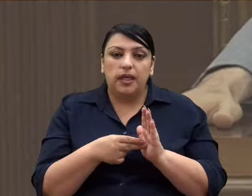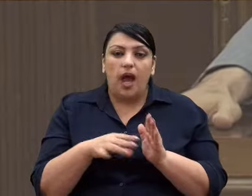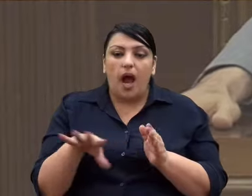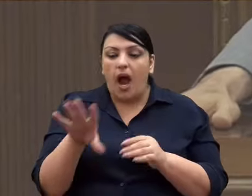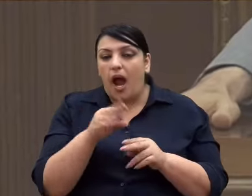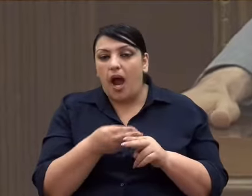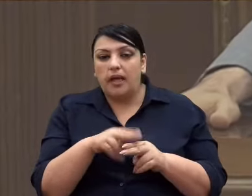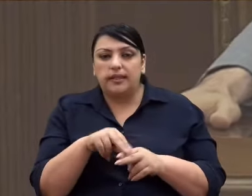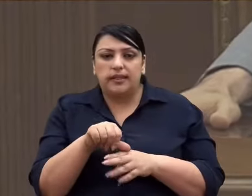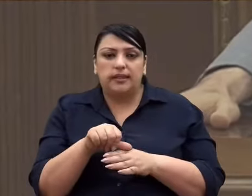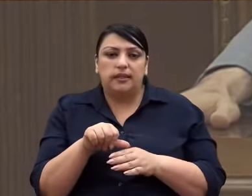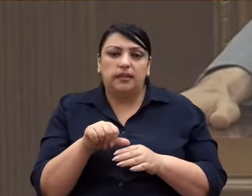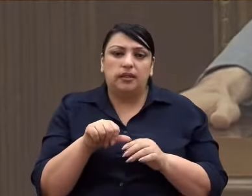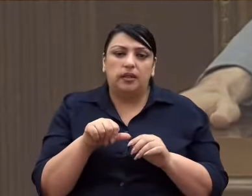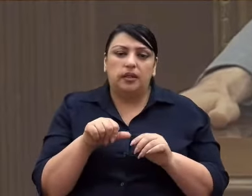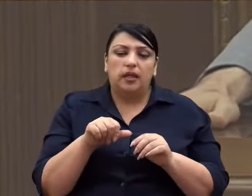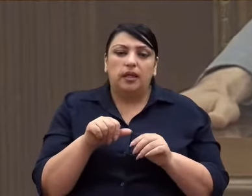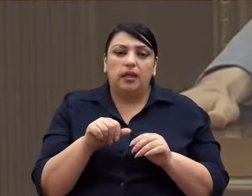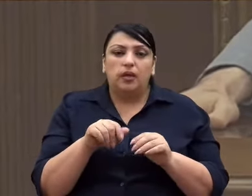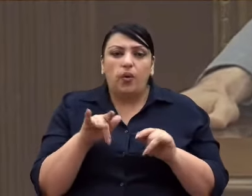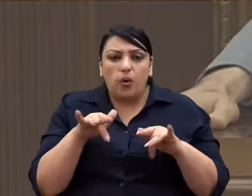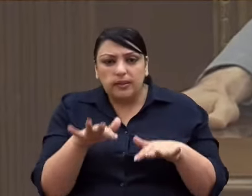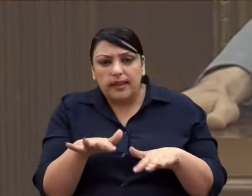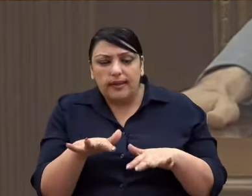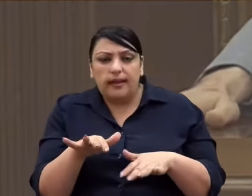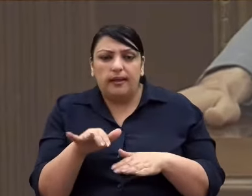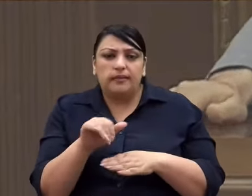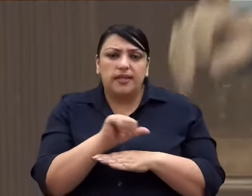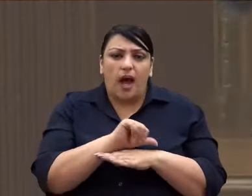սահմանումները, այն մեկնությունները, որոնք արկա են։